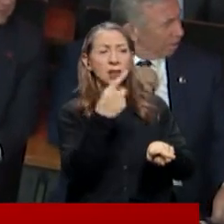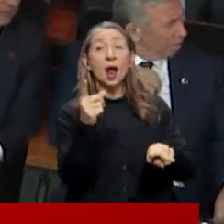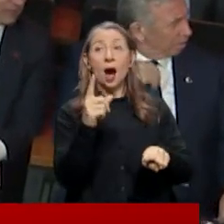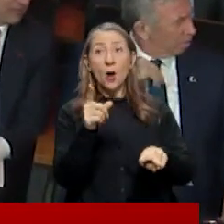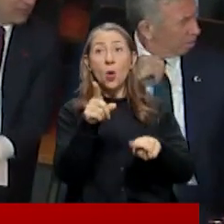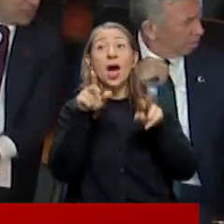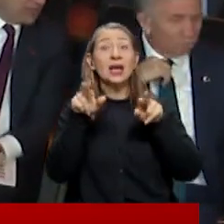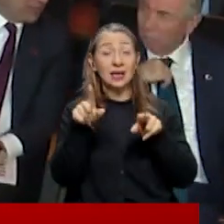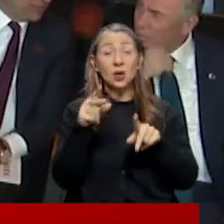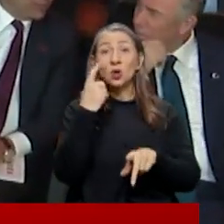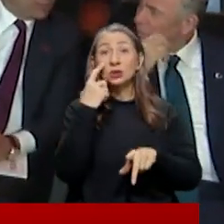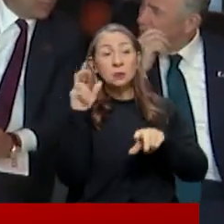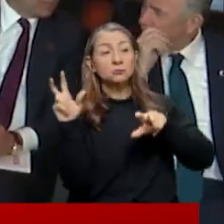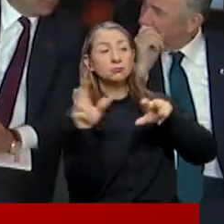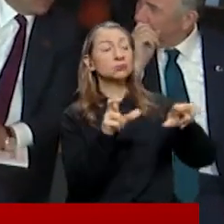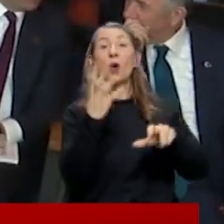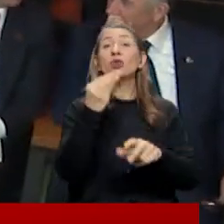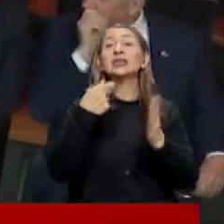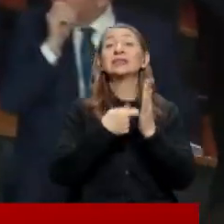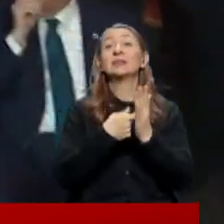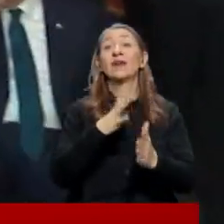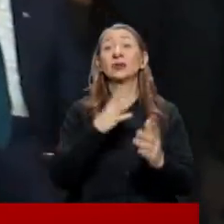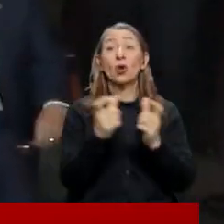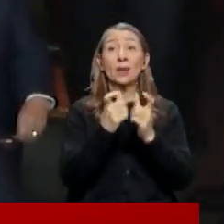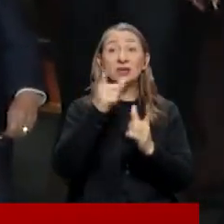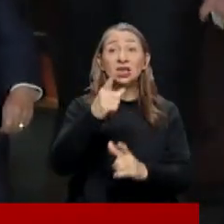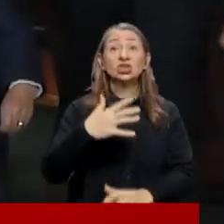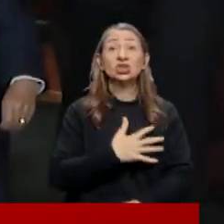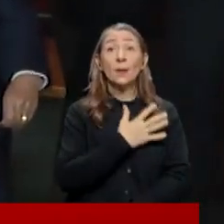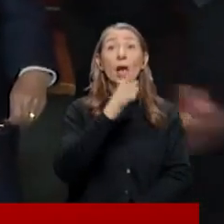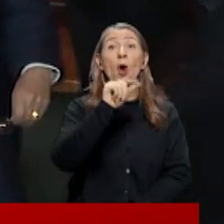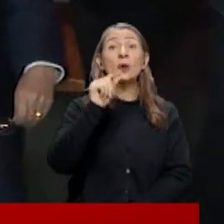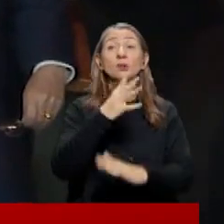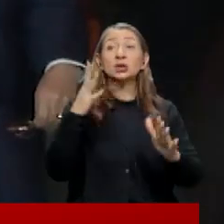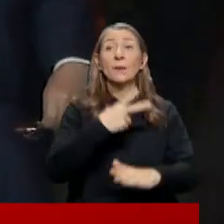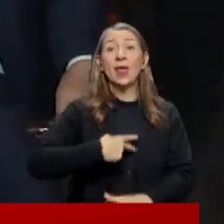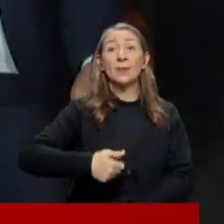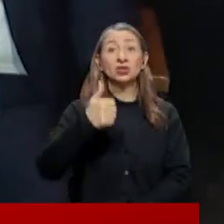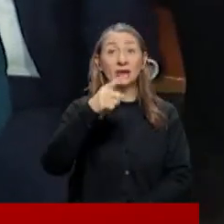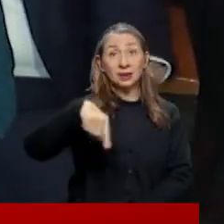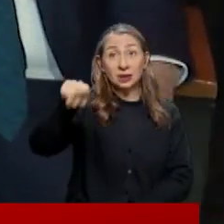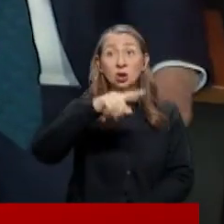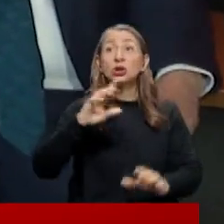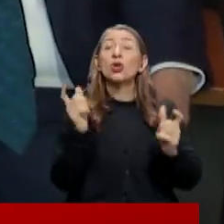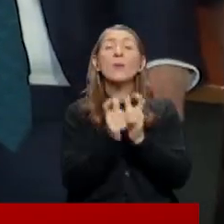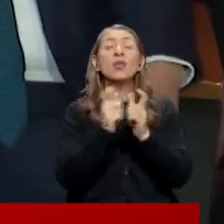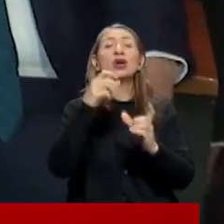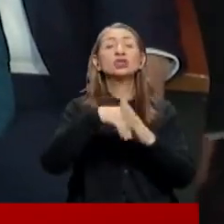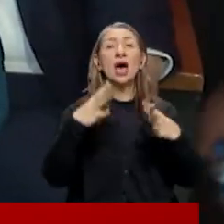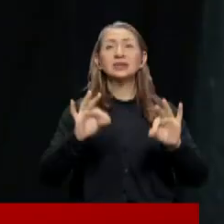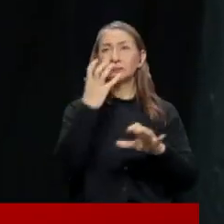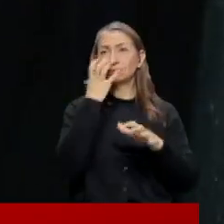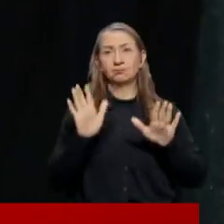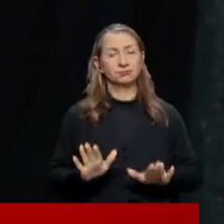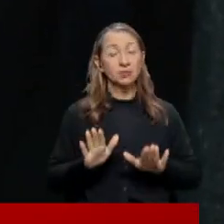en az onlar kadar gözlerin üzerinde olduğu isimler de var toplantıda. CHP'li 11 Büyükşehir Belediye Başkanı toplantıda hazır